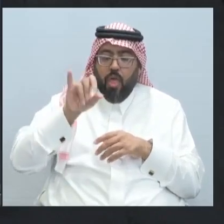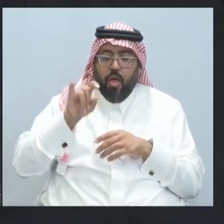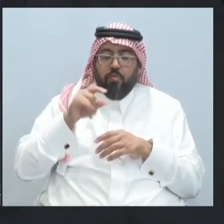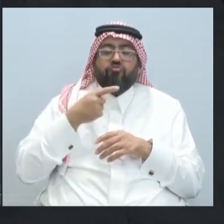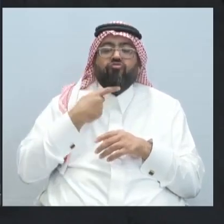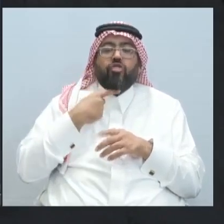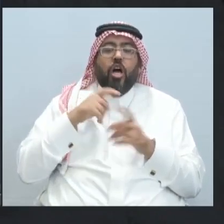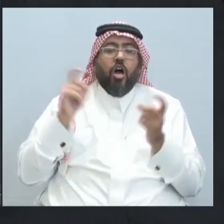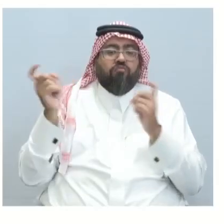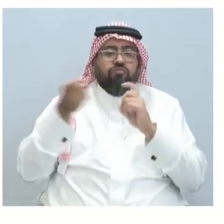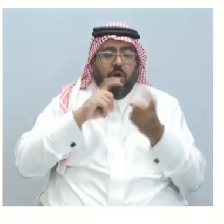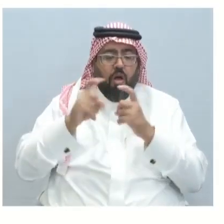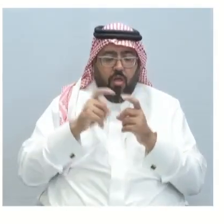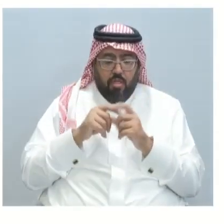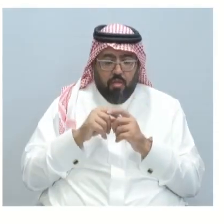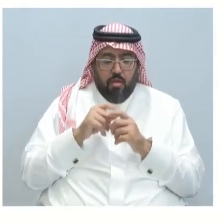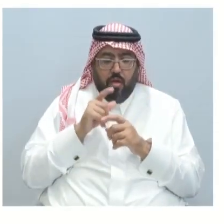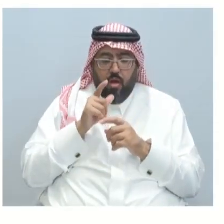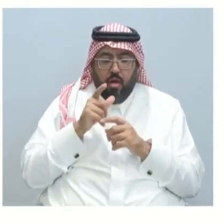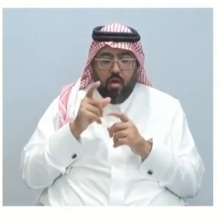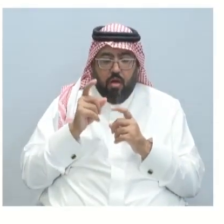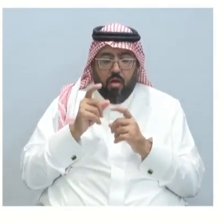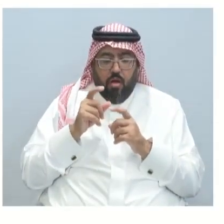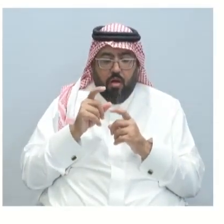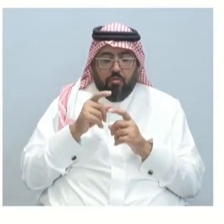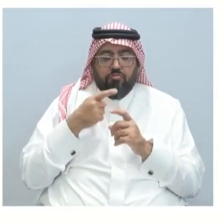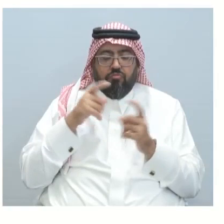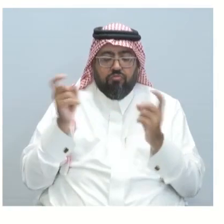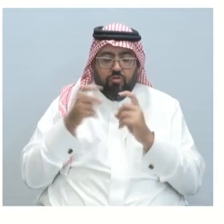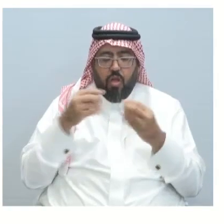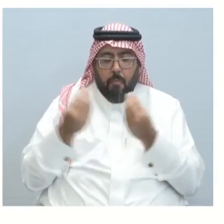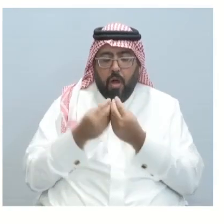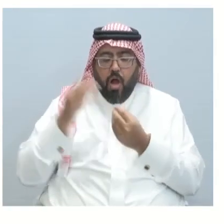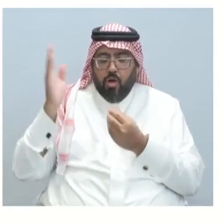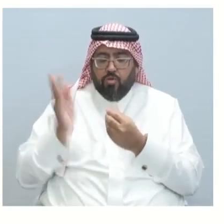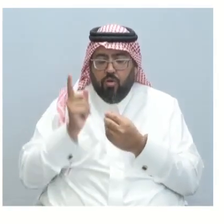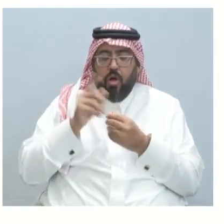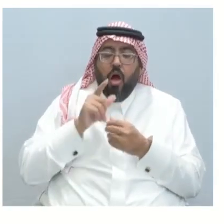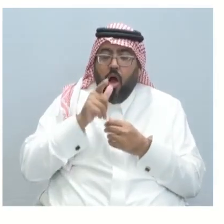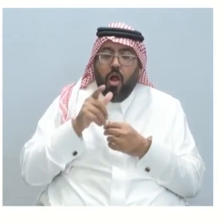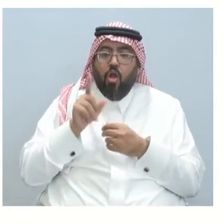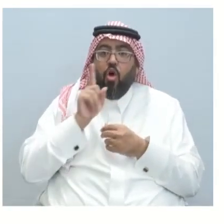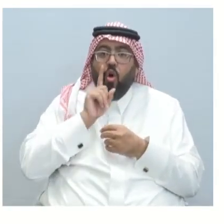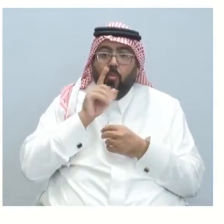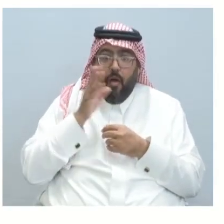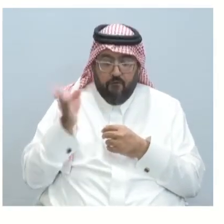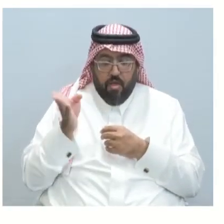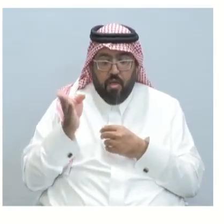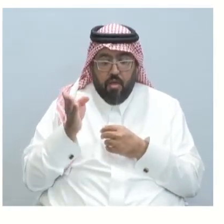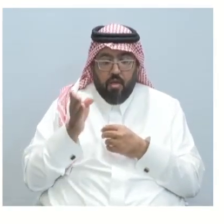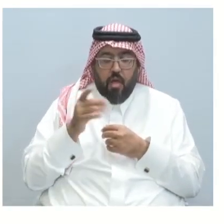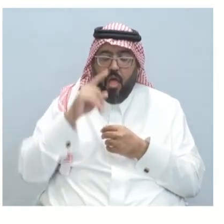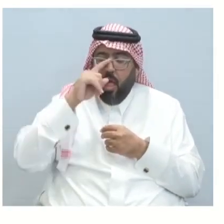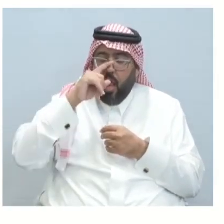في سبيل الله ماذا قال الرسول صلى الله عليه وسلم فقال له احيه امك قال نعم قال